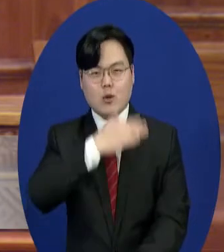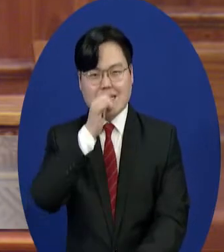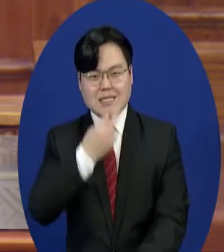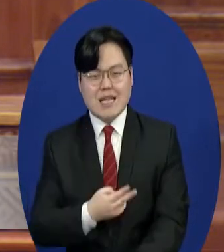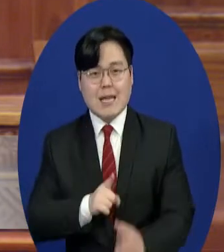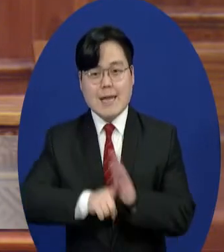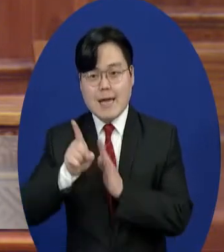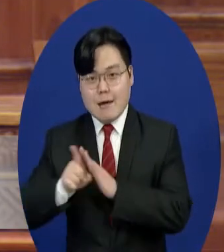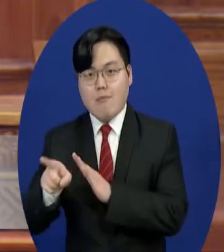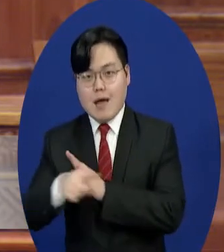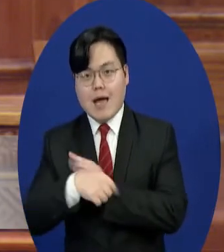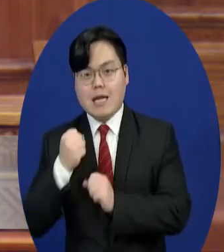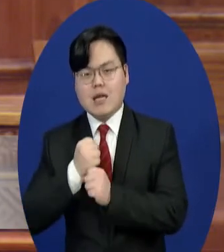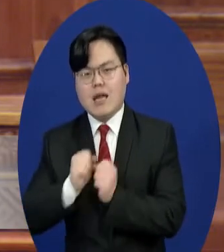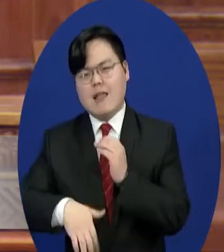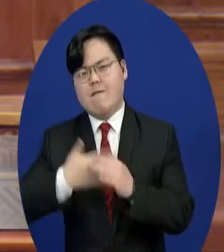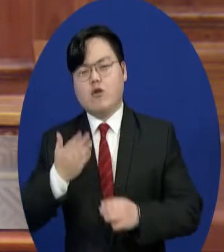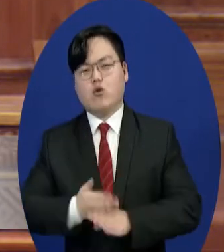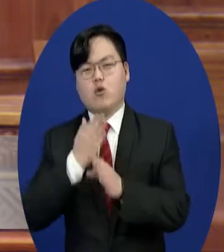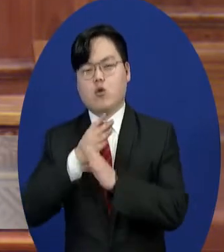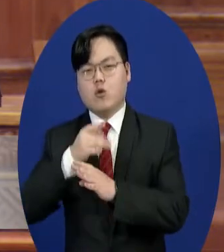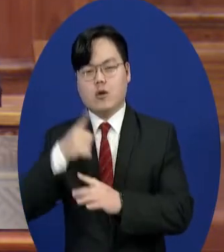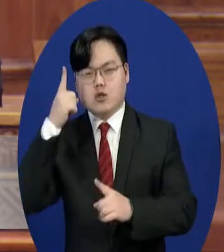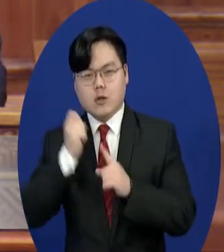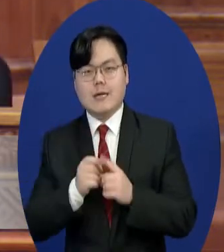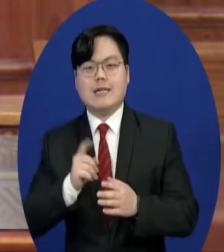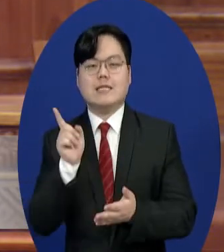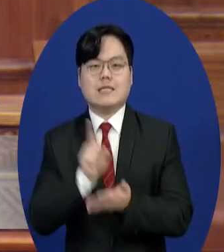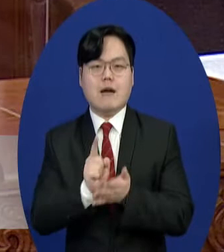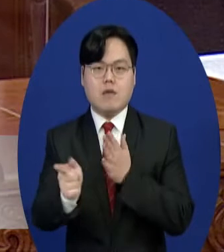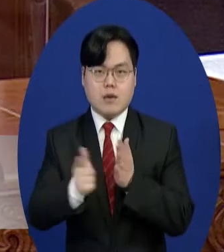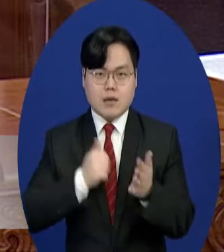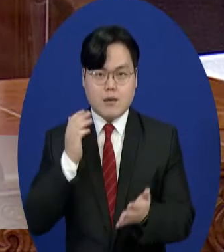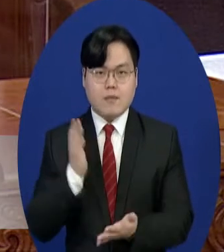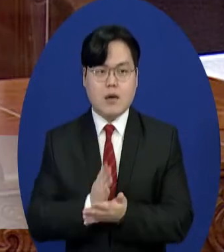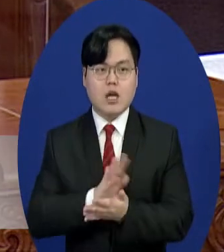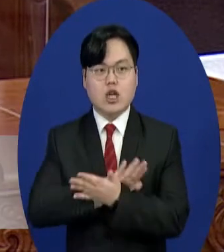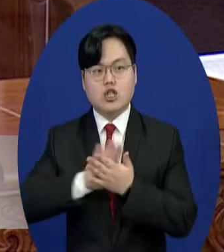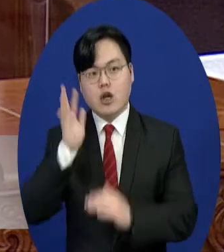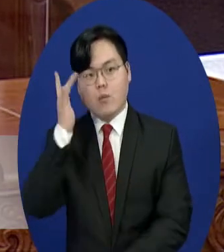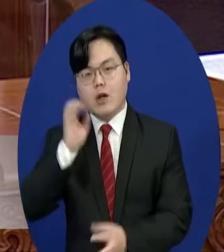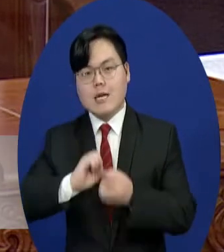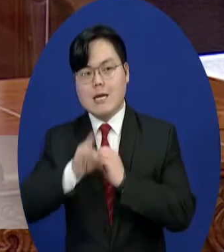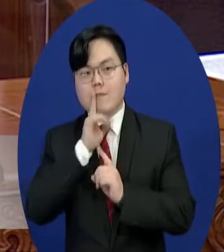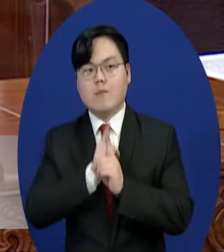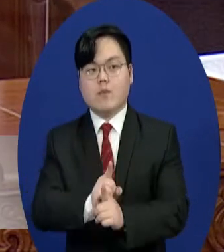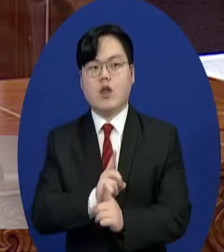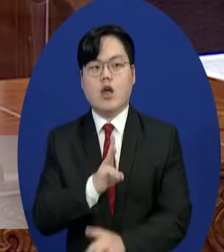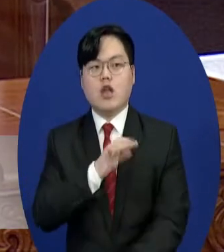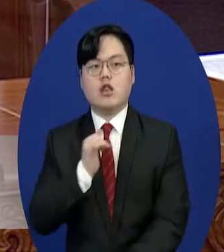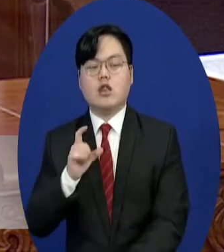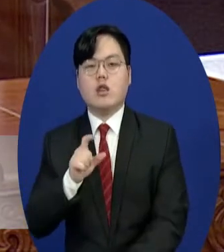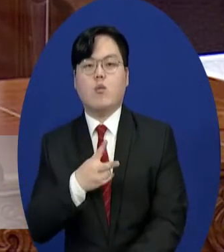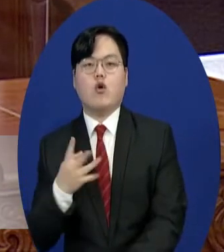эхлүүлсэн бүтээн байгуулалтын ажлуудаа эрчимжүүлэн дуусгах зайлшгүй шаардлага байна. Шинэ сэргэлтийн бодлогын хүрээнд нэмүү өртөг шингэсэн уул